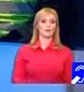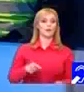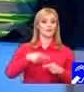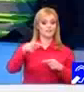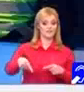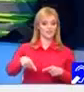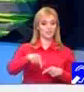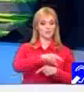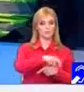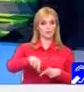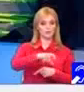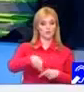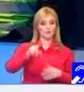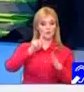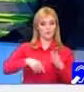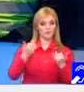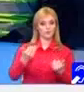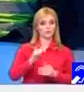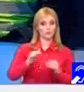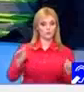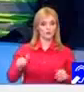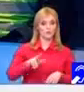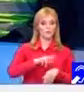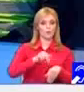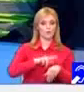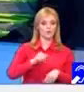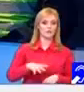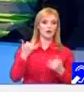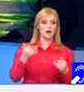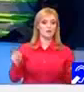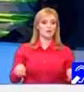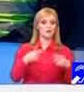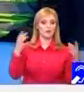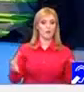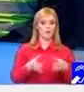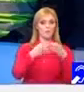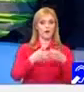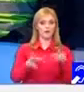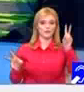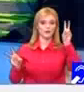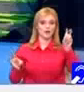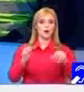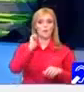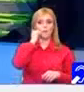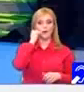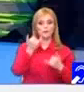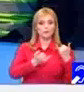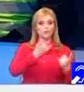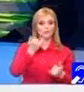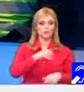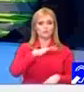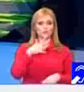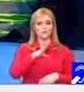Treceri pietonale mai sigure pentru copii. Inspectoratul General al Poliției a demarat campania Bunici Grijulii pentru a preveni accidentele